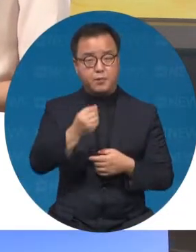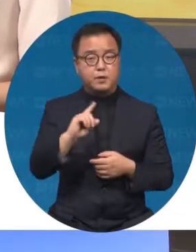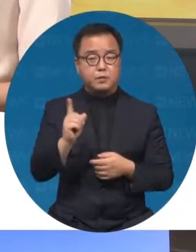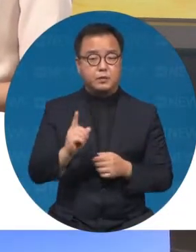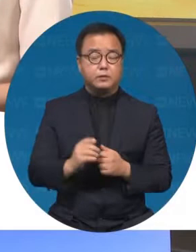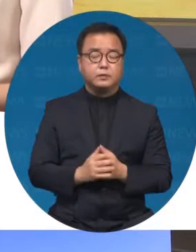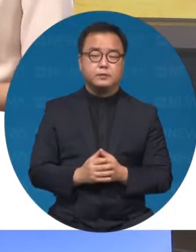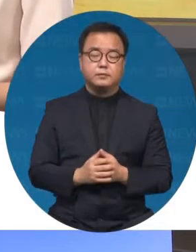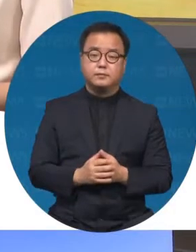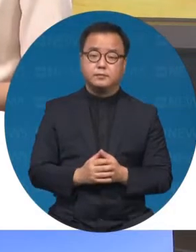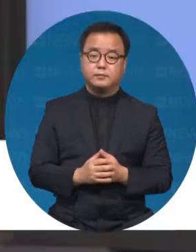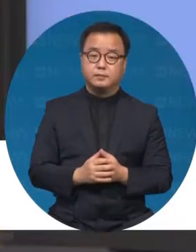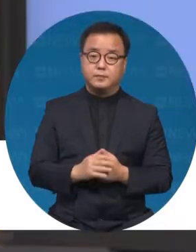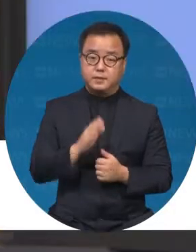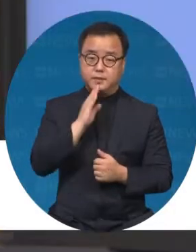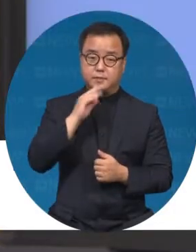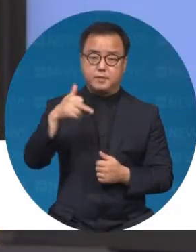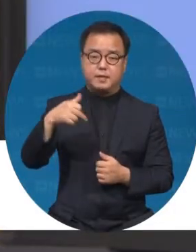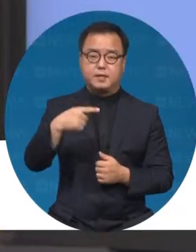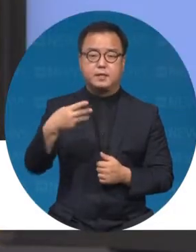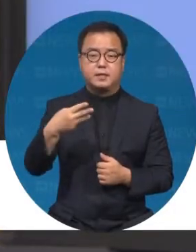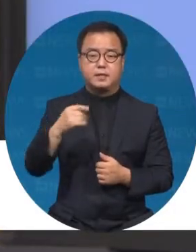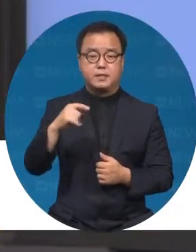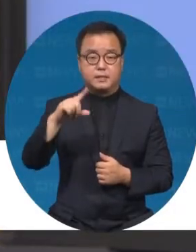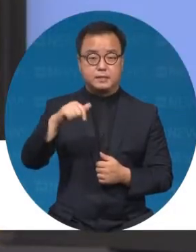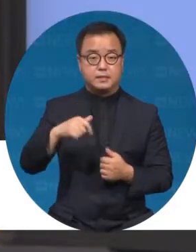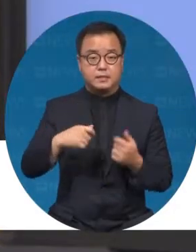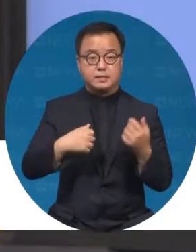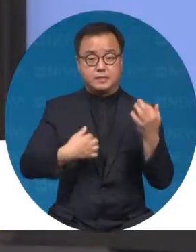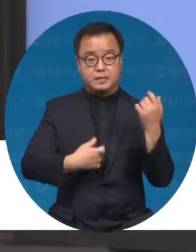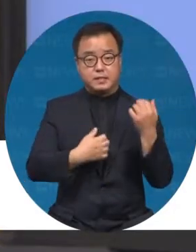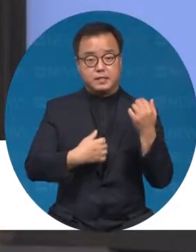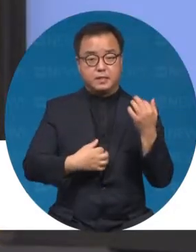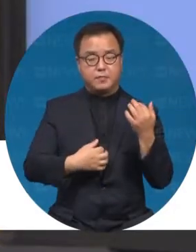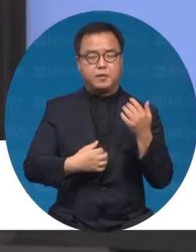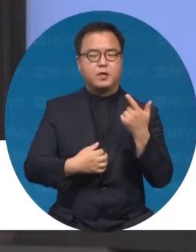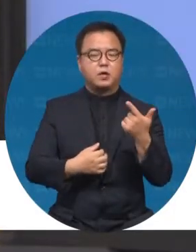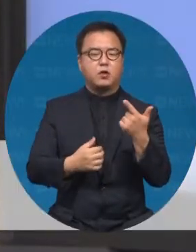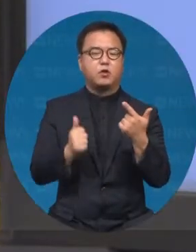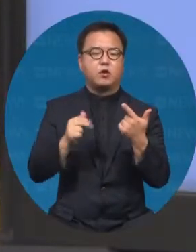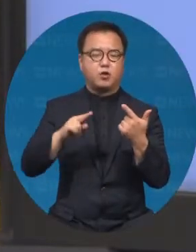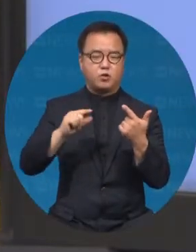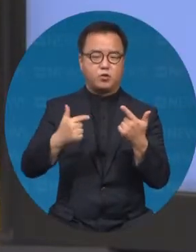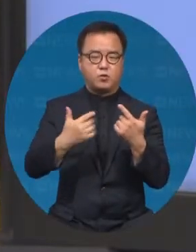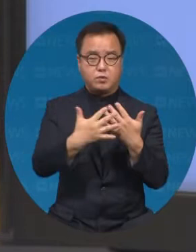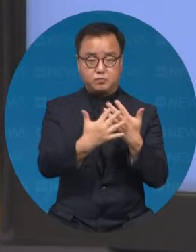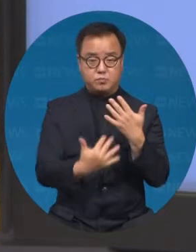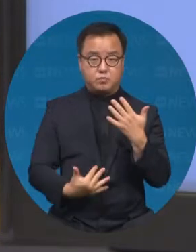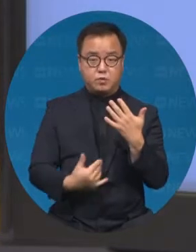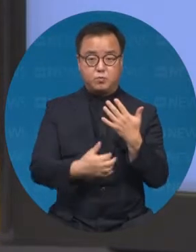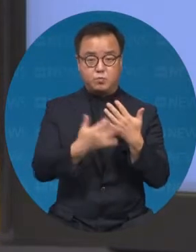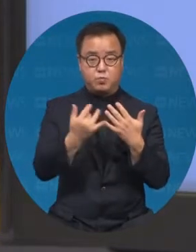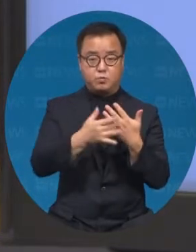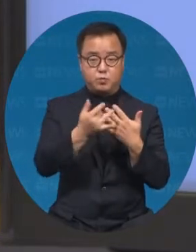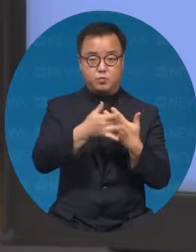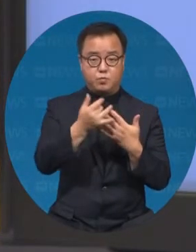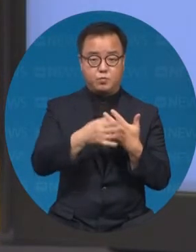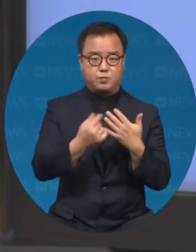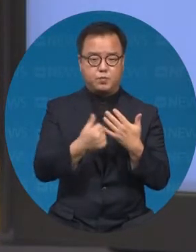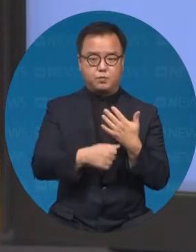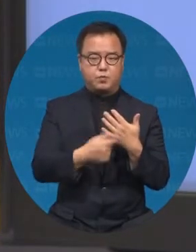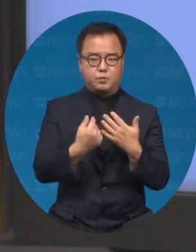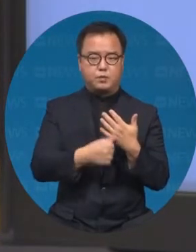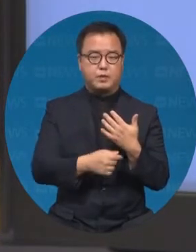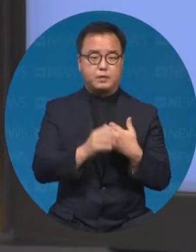있을까요? 네, 우선 클래식 기타는 6개의 현을 손가락으로 튕겨서 소리를 내는 발현 악기입니다. 역사가 매우